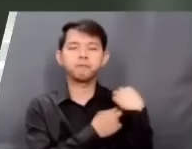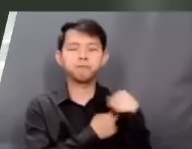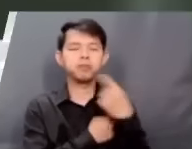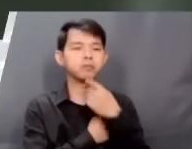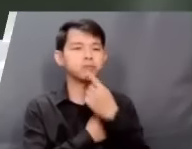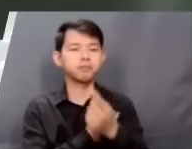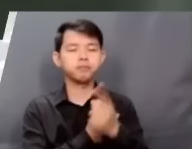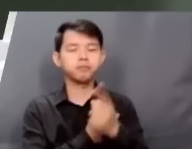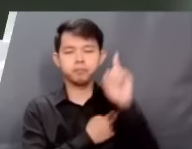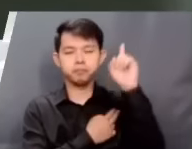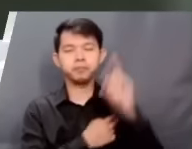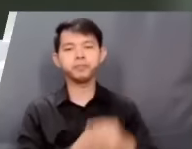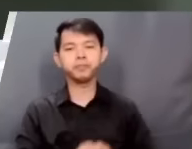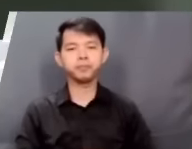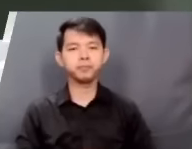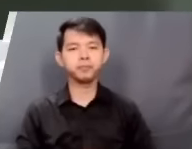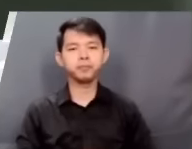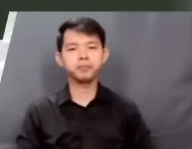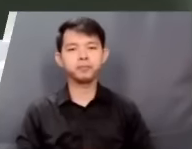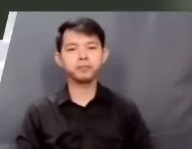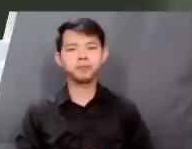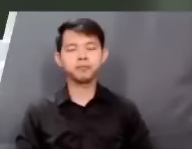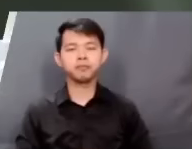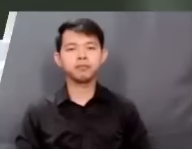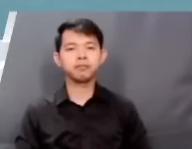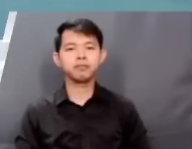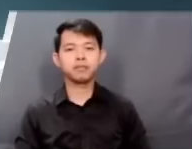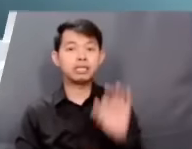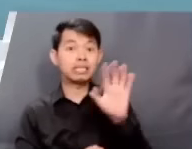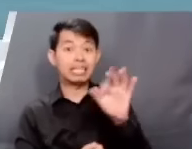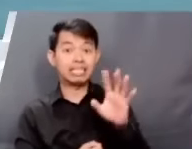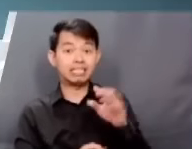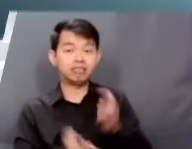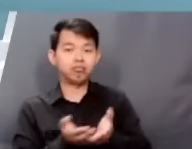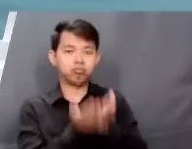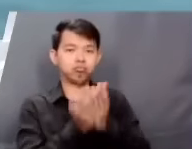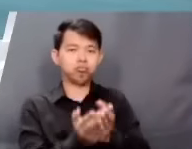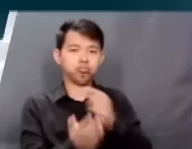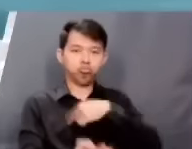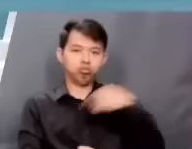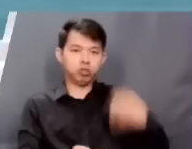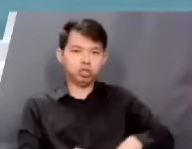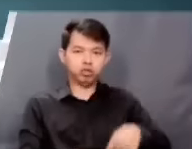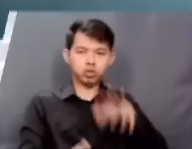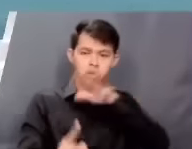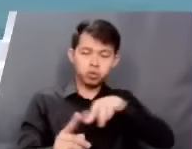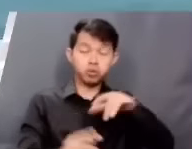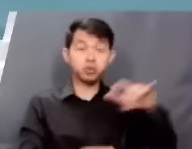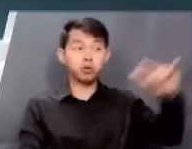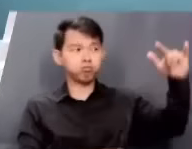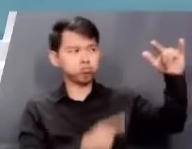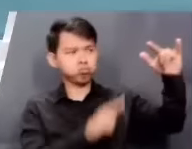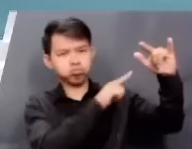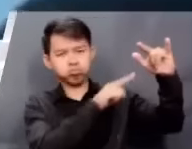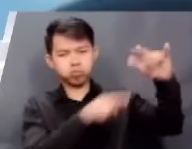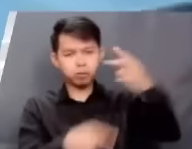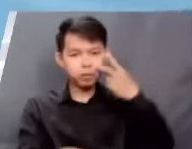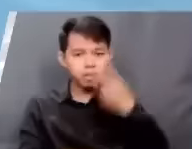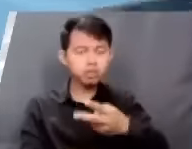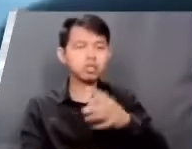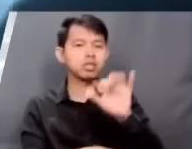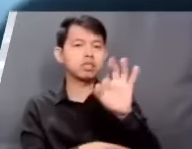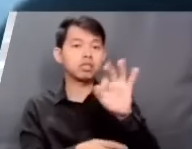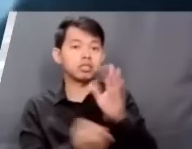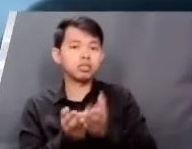Nasa 19 na Chinese vessels ang na-monitor ng Cessna plane na nooy nagsasagawa ng Maritime Awareness Domain Flight.